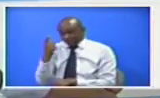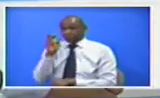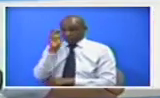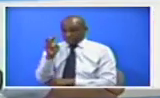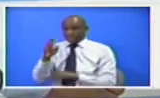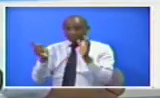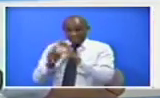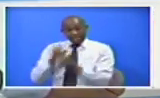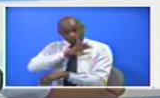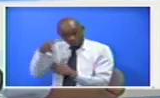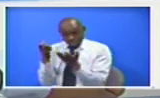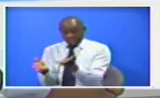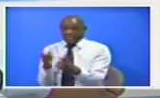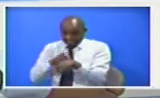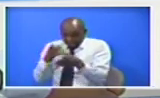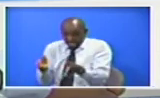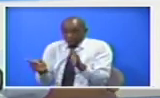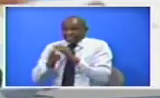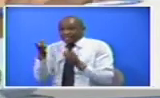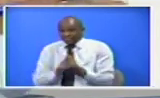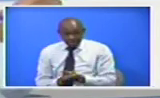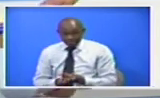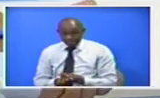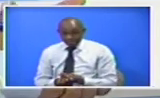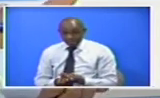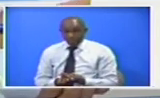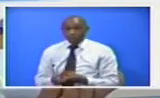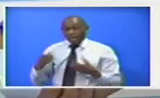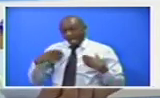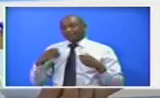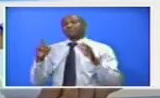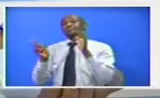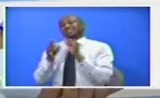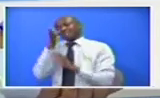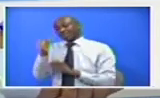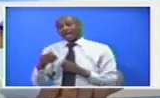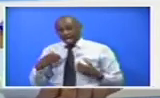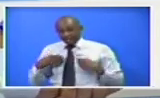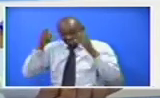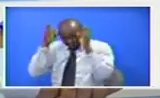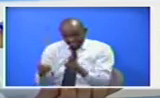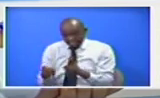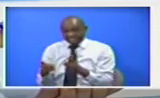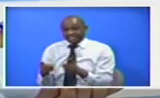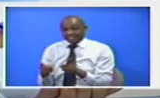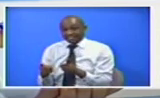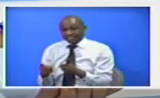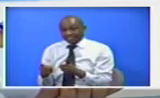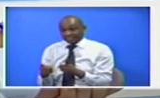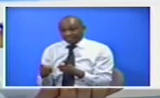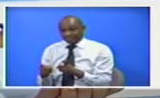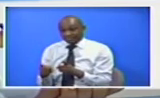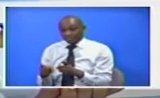la mawaziri wa hata wakati huu, naam, ni kwamba baraza la mawaziri linaamua maneno na wanasema kuna